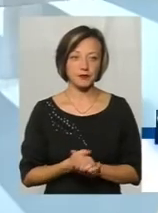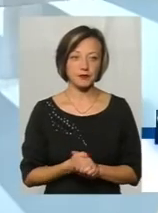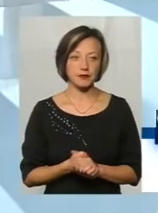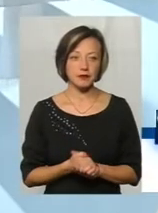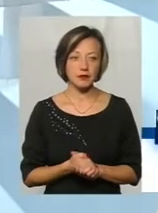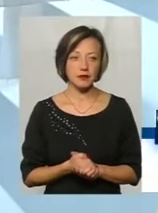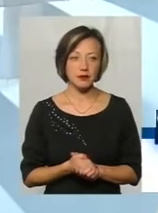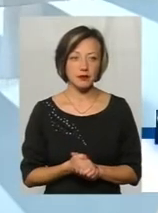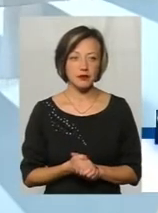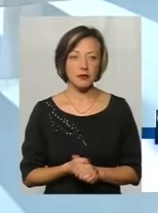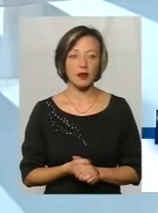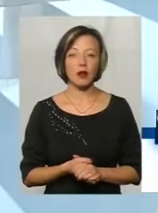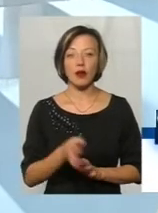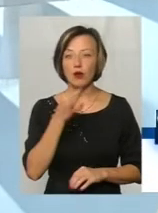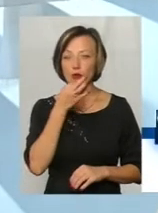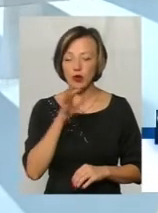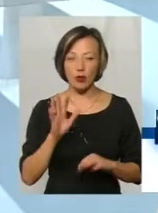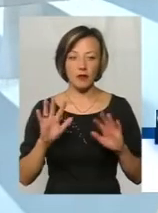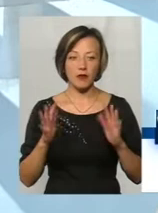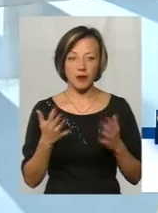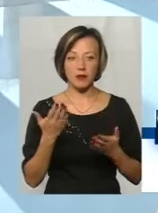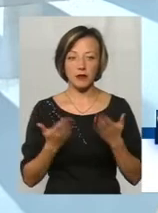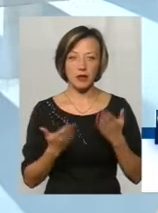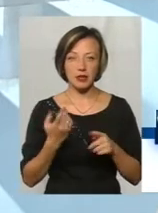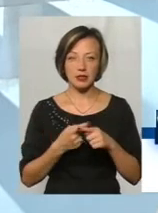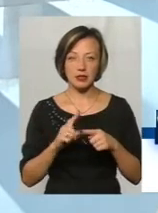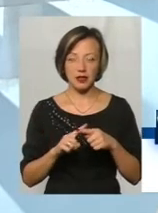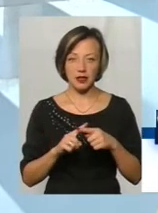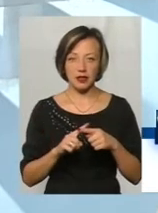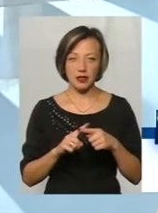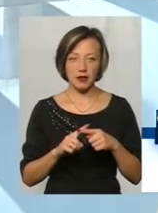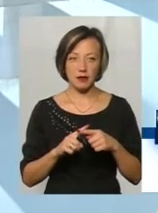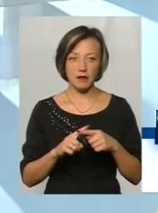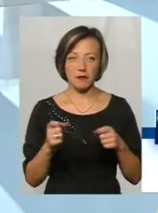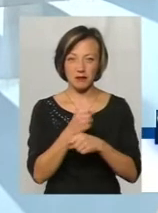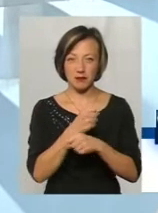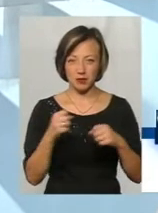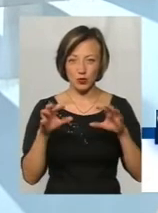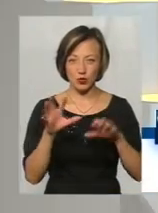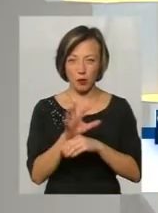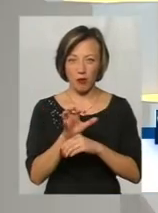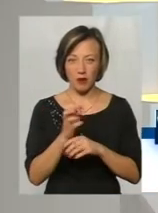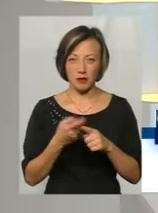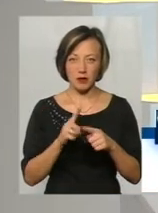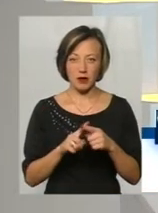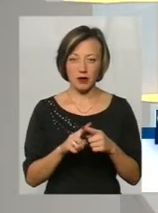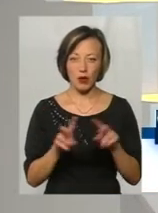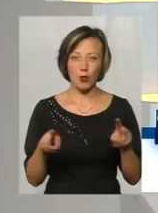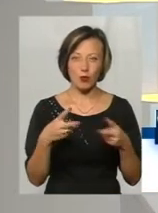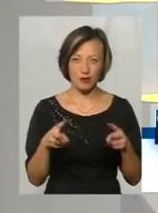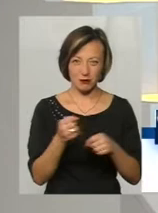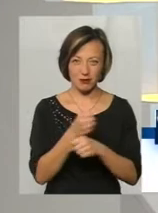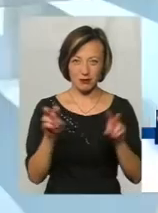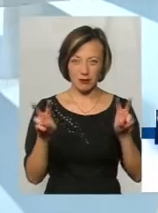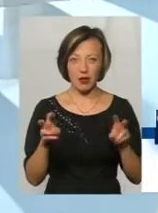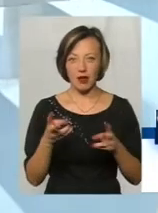мова йде про нацькування тварини на тварину, і незалежно від того, чи це якийсь корисливий мотив, як ви кажете, що це є бойцовський клуб, відповідно, я так розумію,